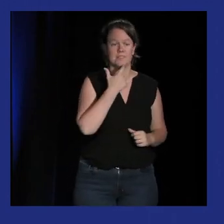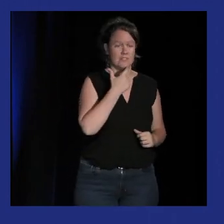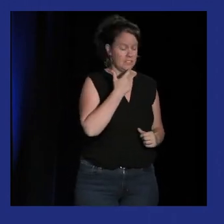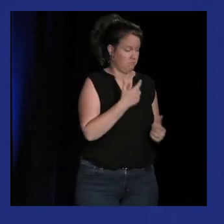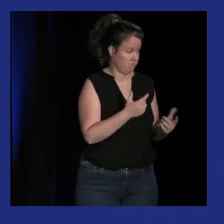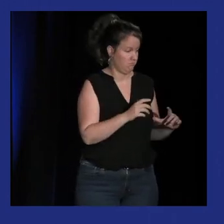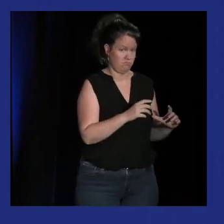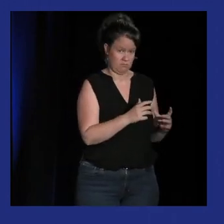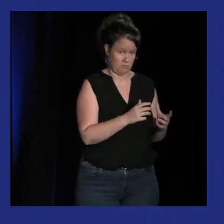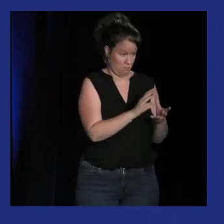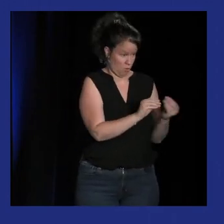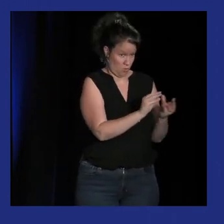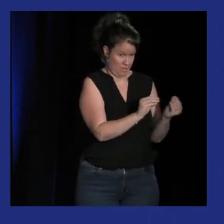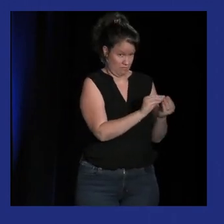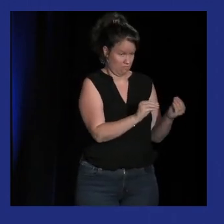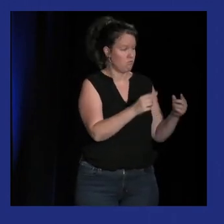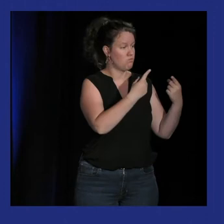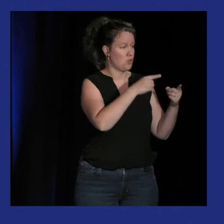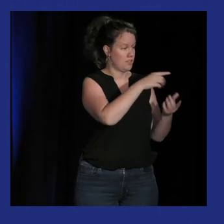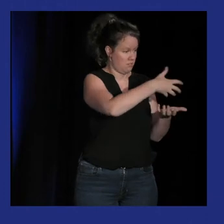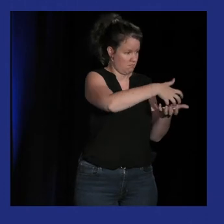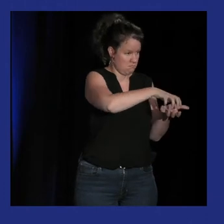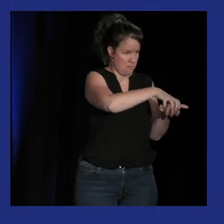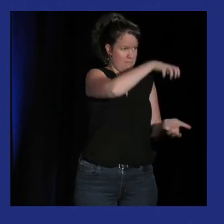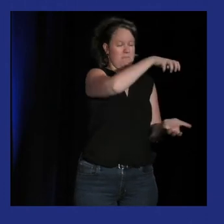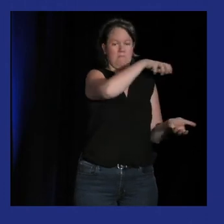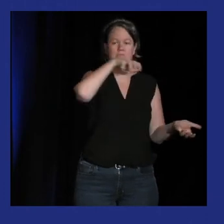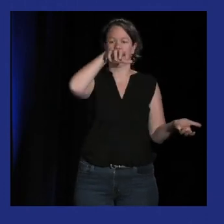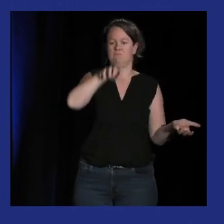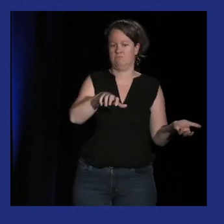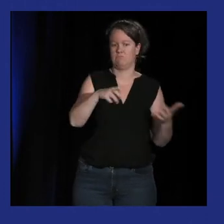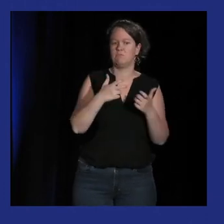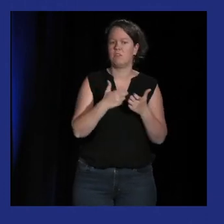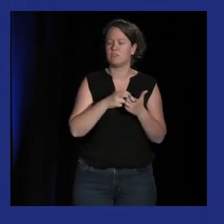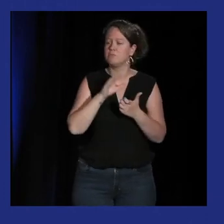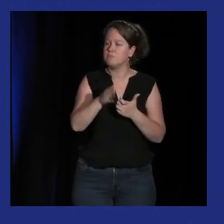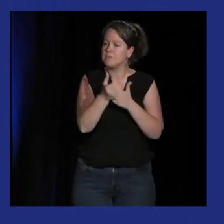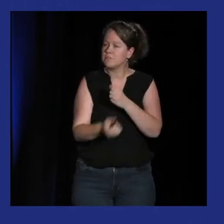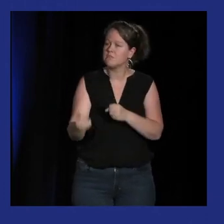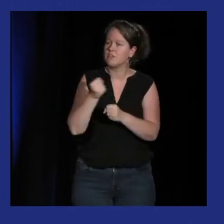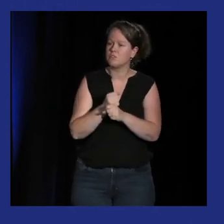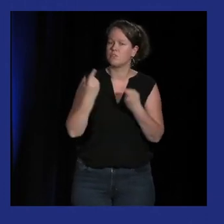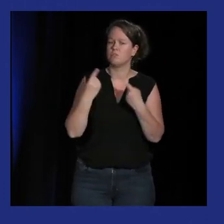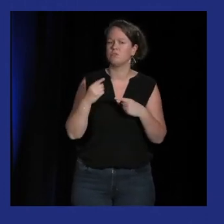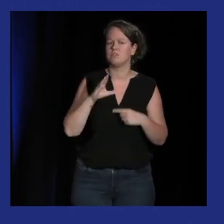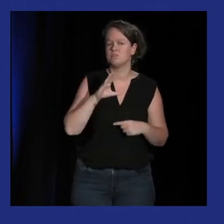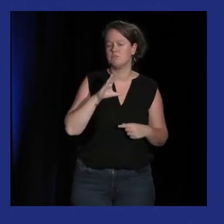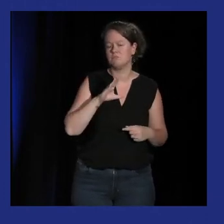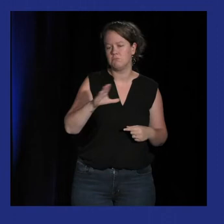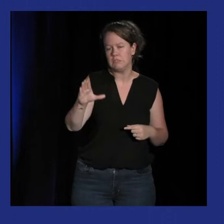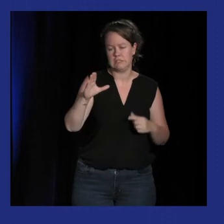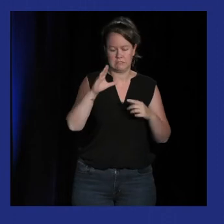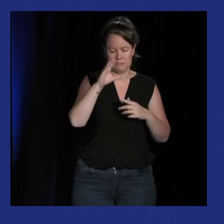que je le souligne alors parfois c'est très facile quand on joue du John Williams Déjà les partitions pour orchestre sont disponibles dans le commerce pas toutes mais